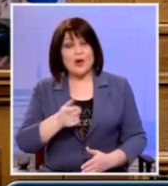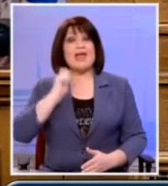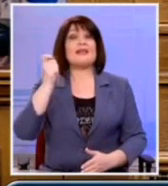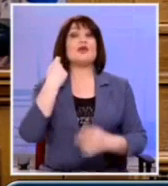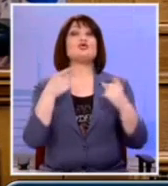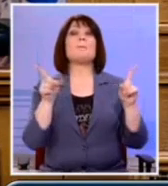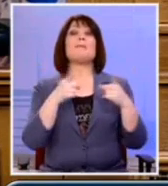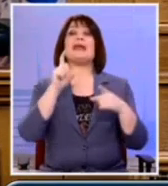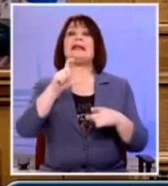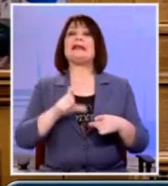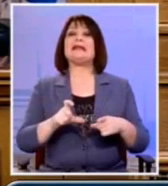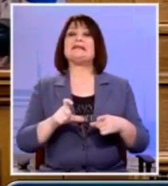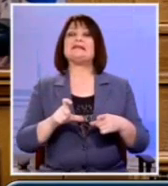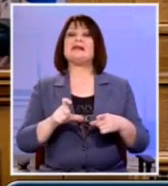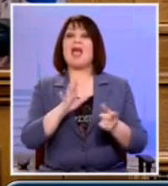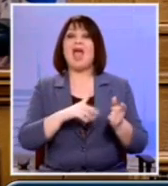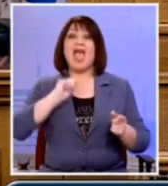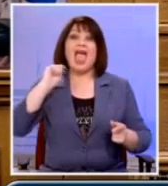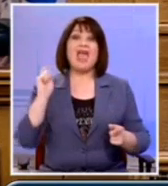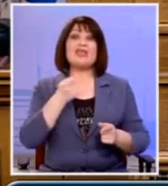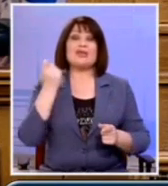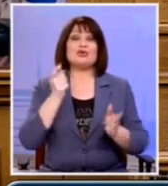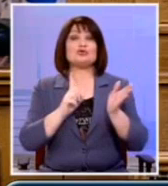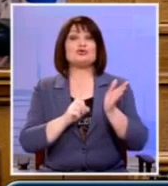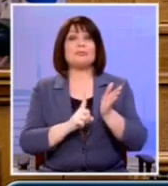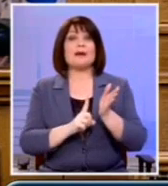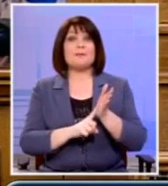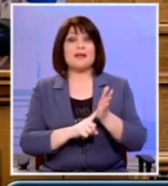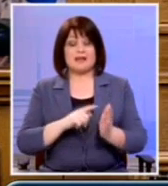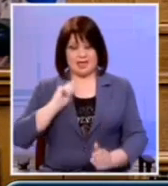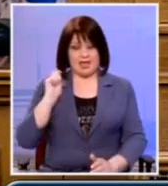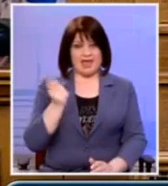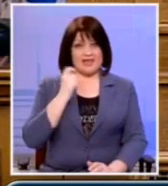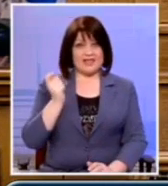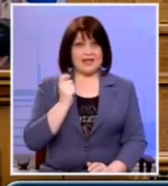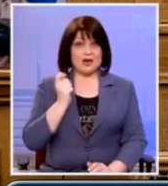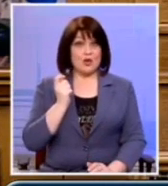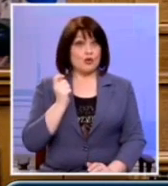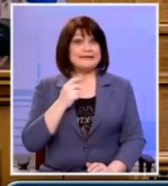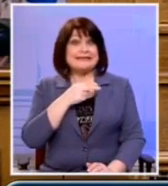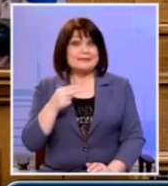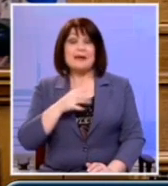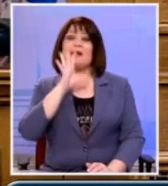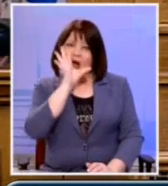πει ότι το έθνος μας πρέπει να θεωρεί εθνικό ό,τι είναι αληθές.